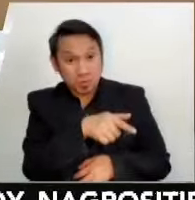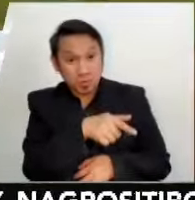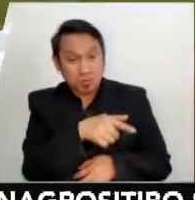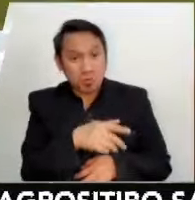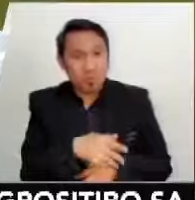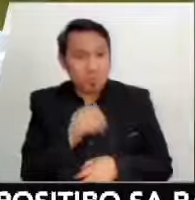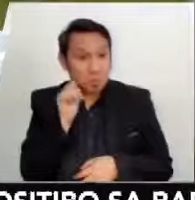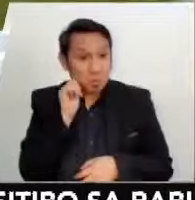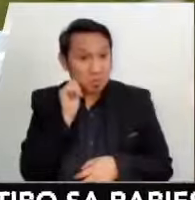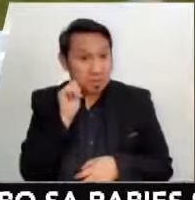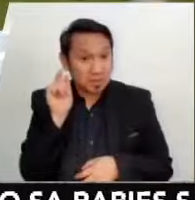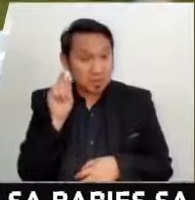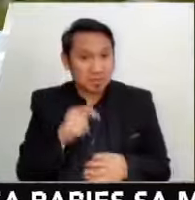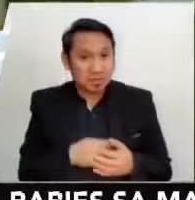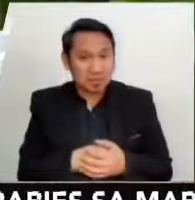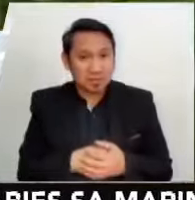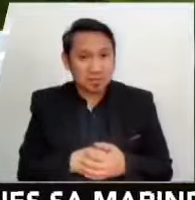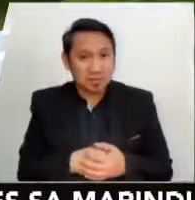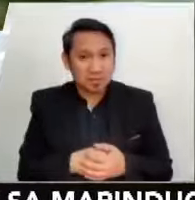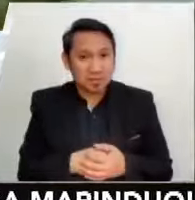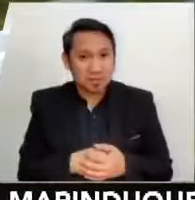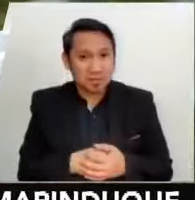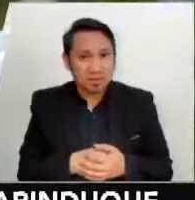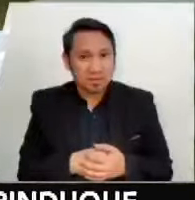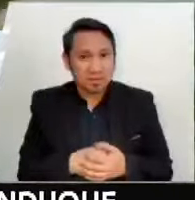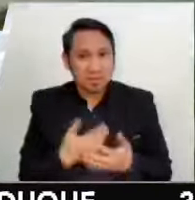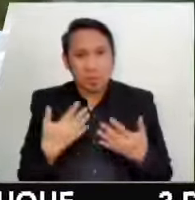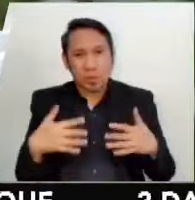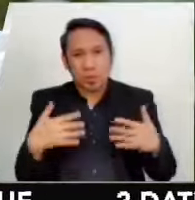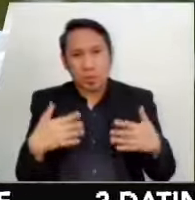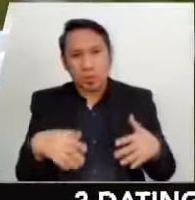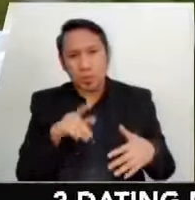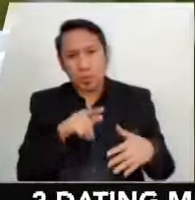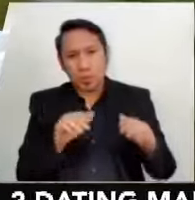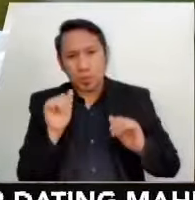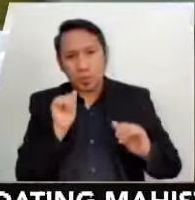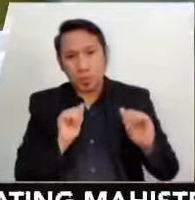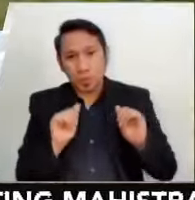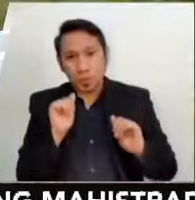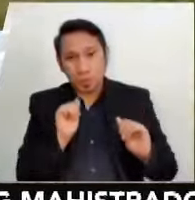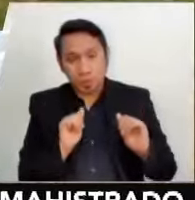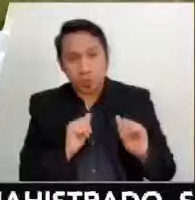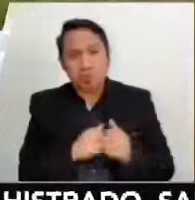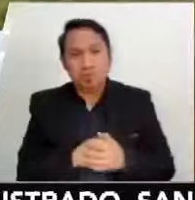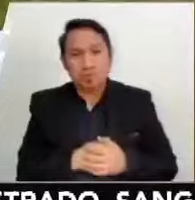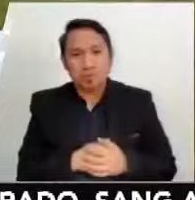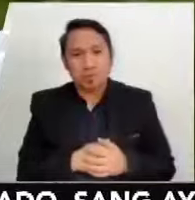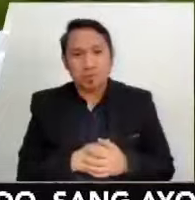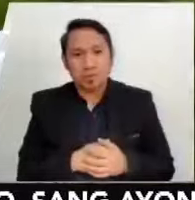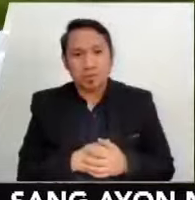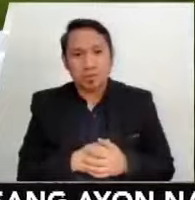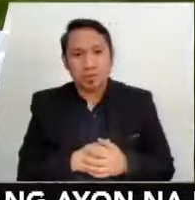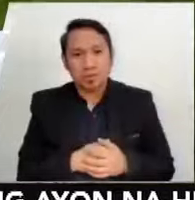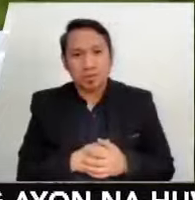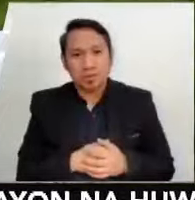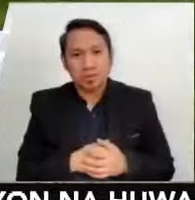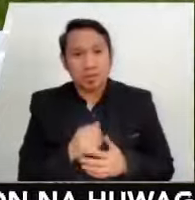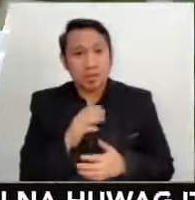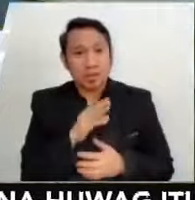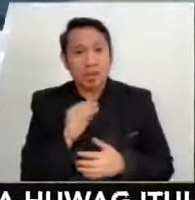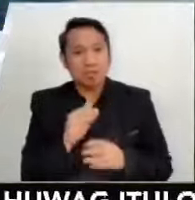Catherine. Puring-puri ng netizens ang acting ng cast kabila ang Reyna ng primetime. All praises din ang mga manonood